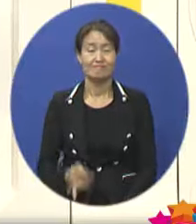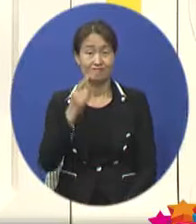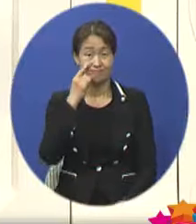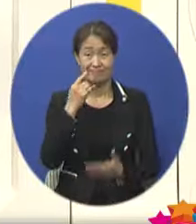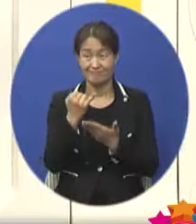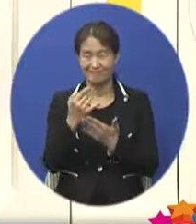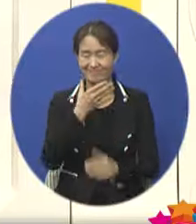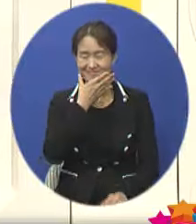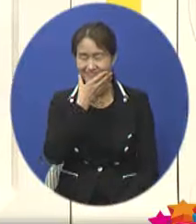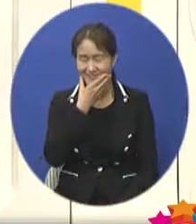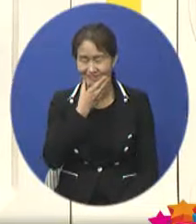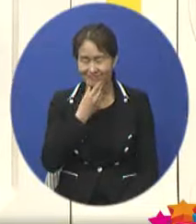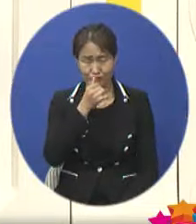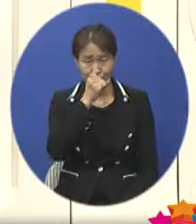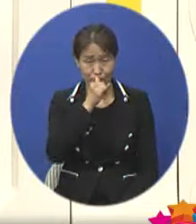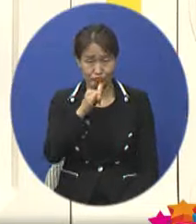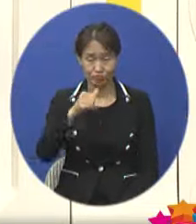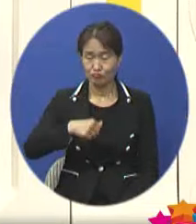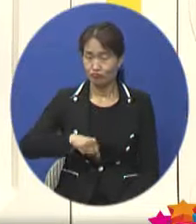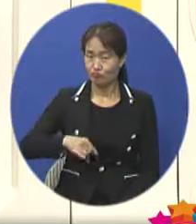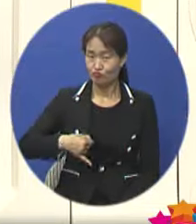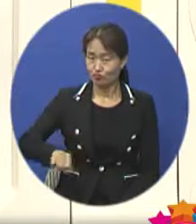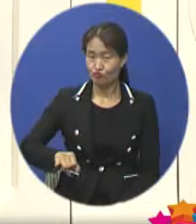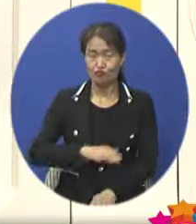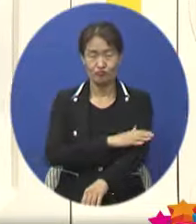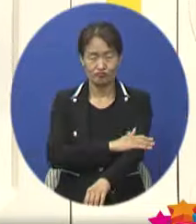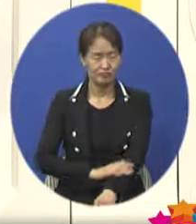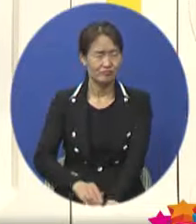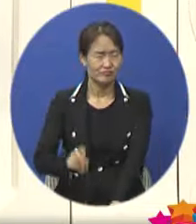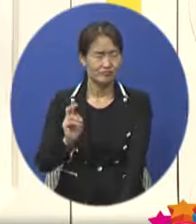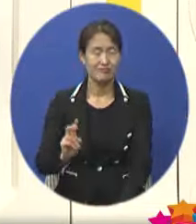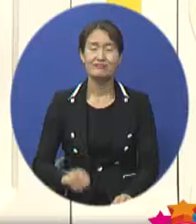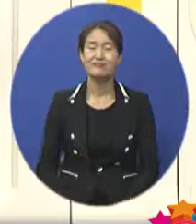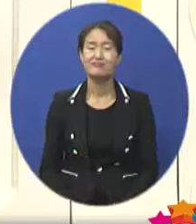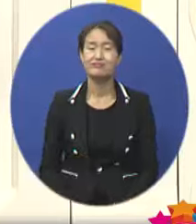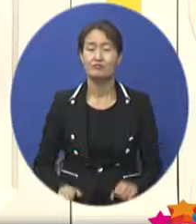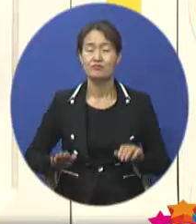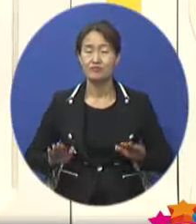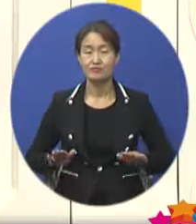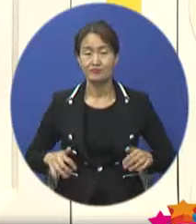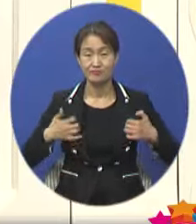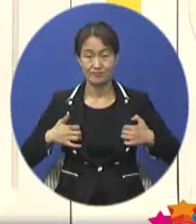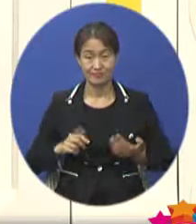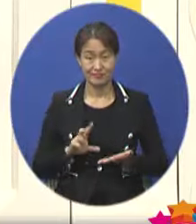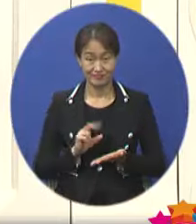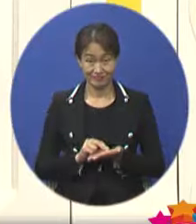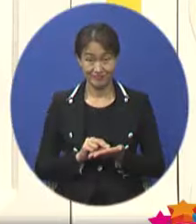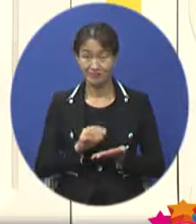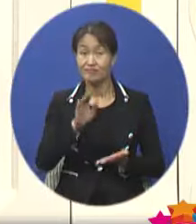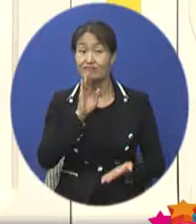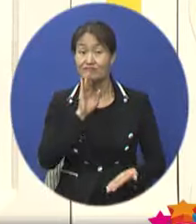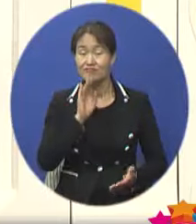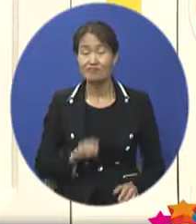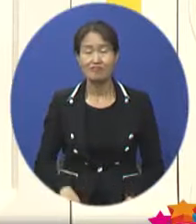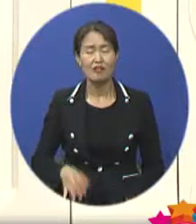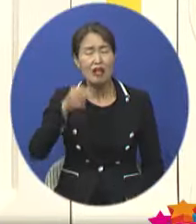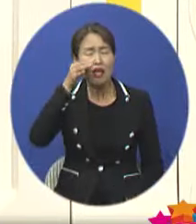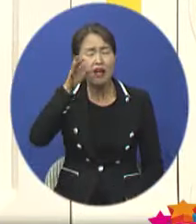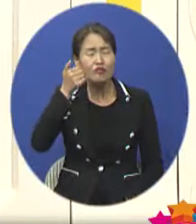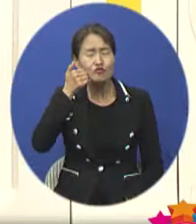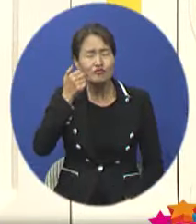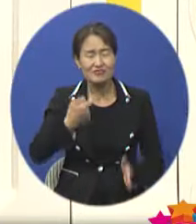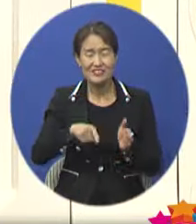어머니 행복하시겠어요. 네, 훌륭하신 자녀들 또 덕분이기도 한 것 같네요. 그렇죠. 네, 자, 오늘 퀴즈가 또 있는 날인데. 있죠. 네. 예, 퀴즈 안 보신 분들